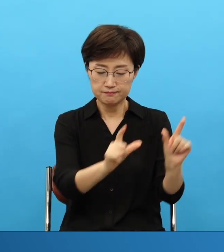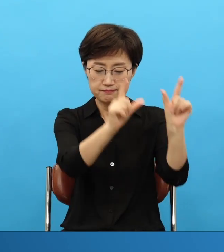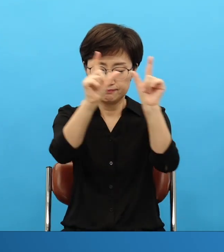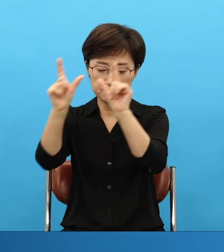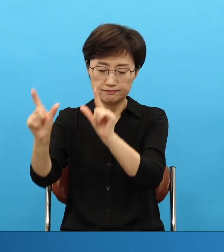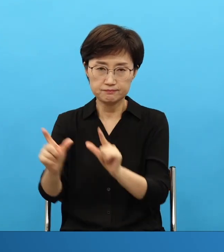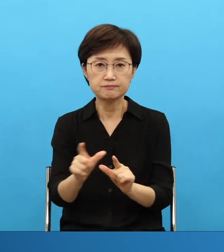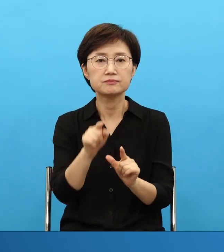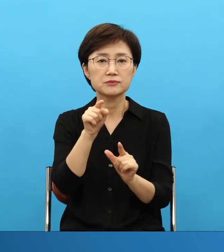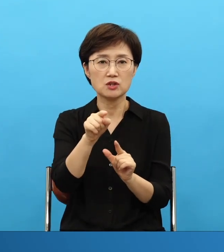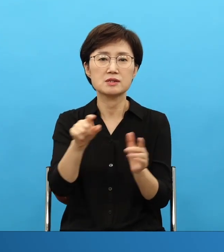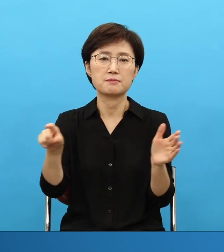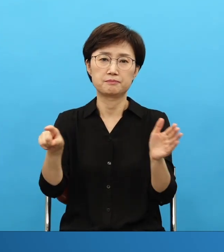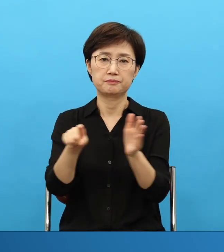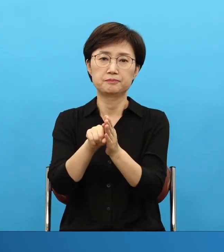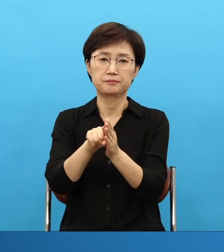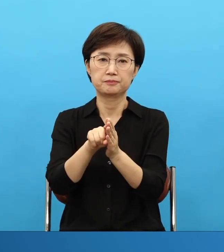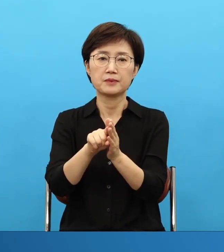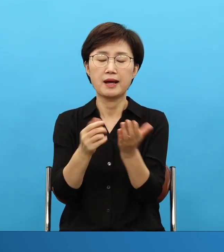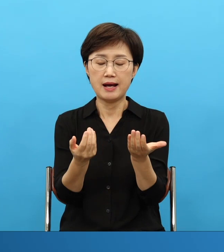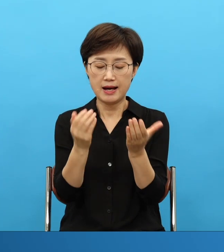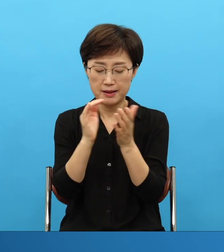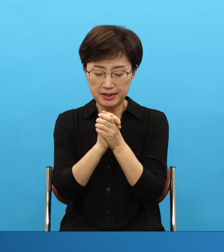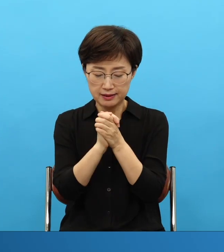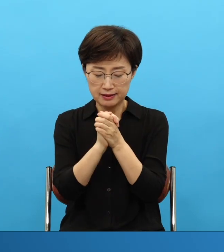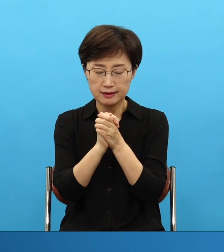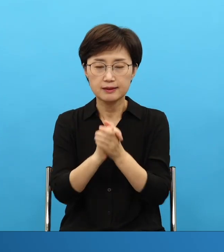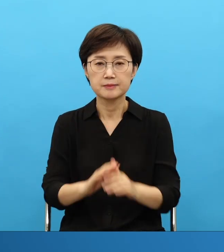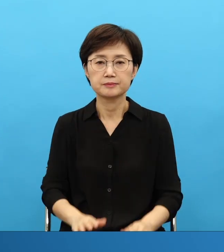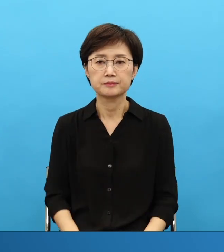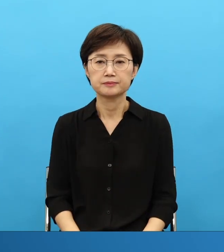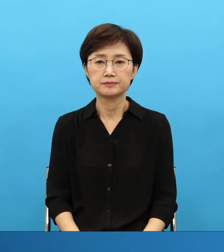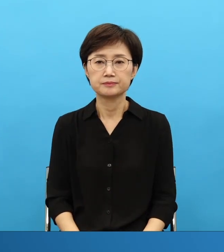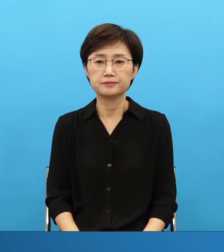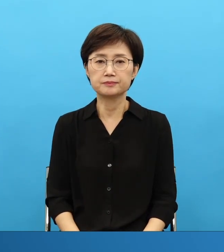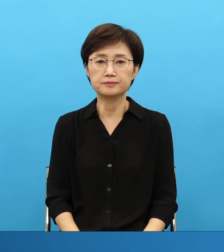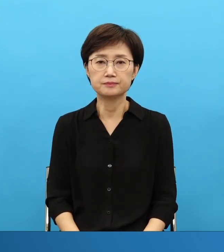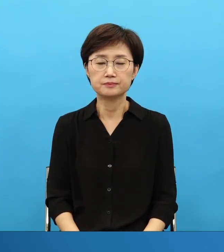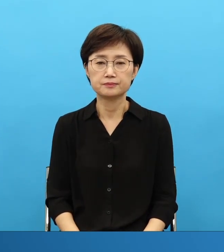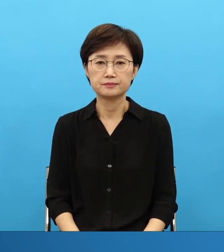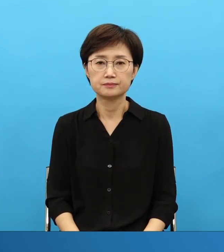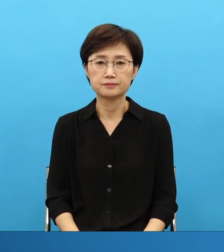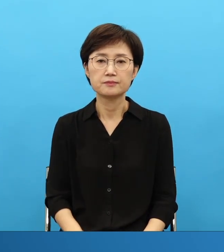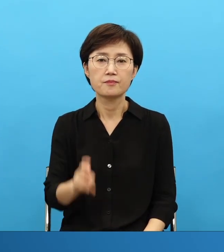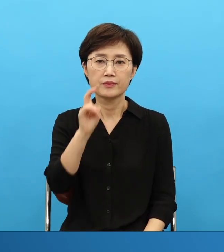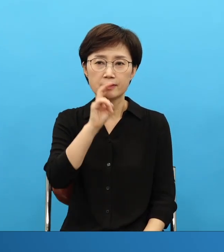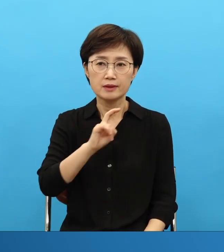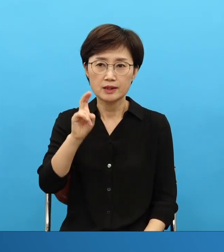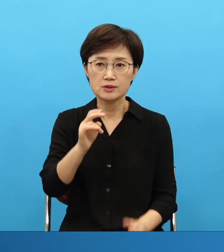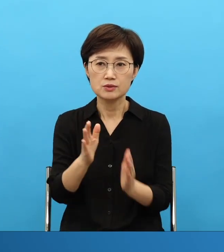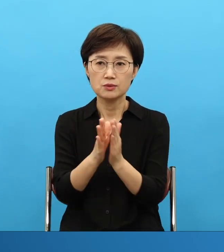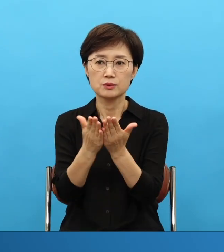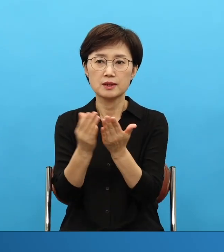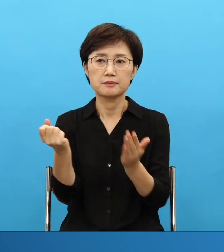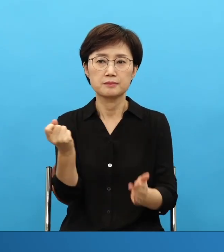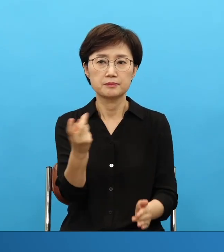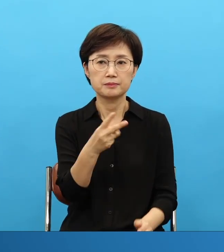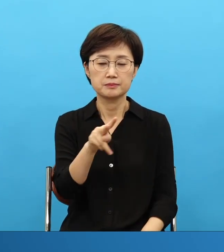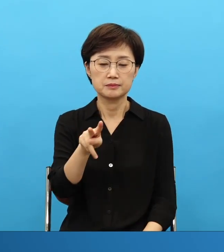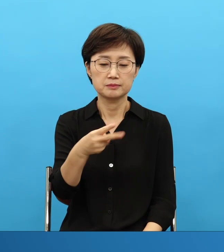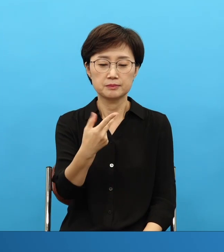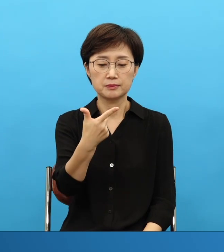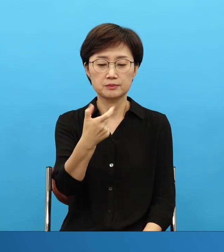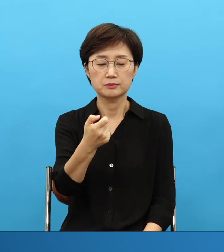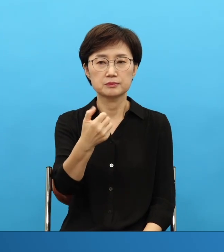것과 영원히 사는 것을 믿사옵나이다. 아멘. 찬송 268장 찬송드립니다.